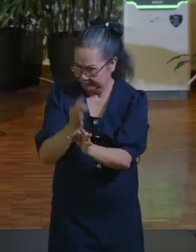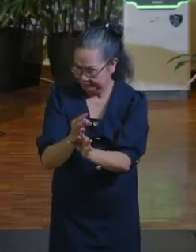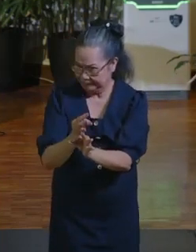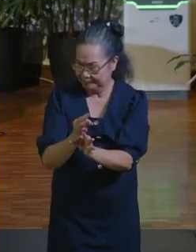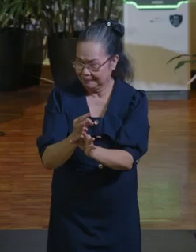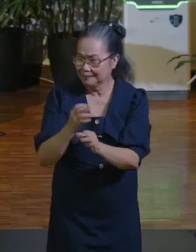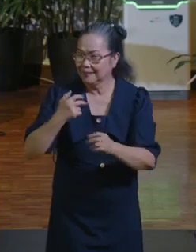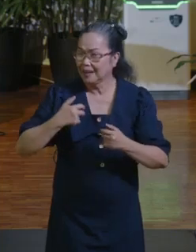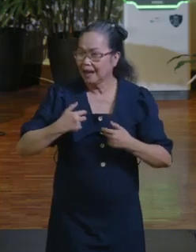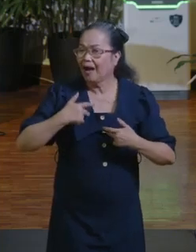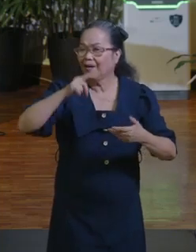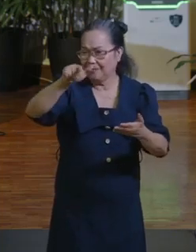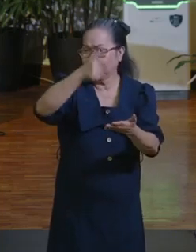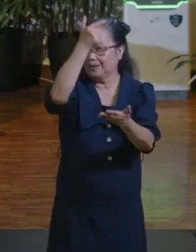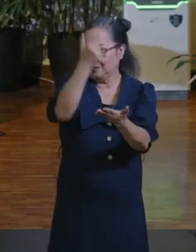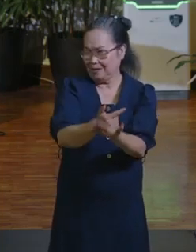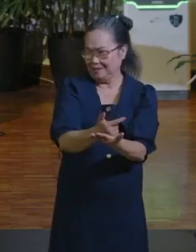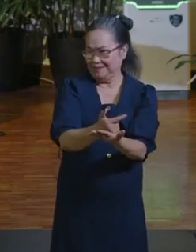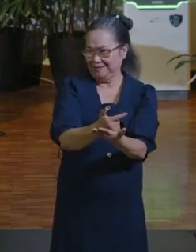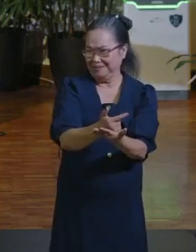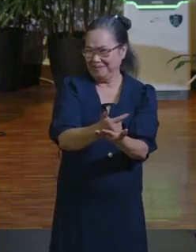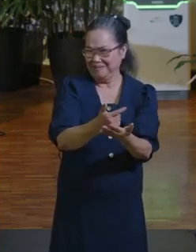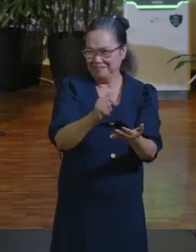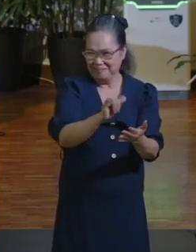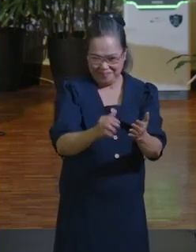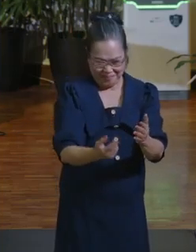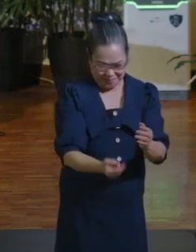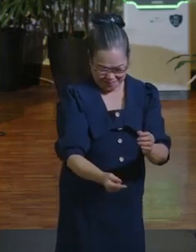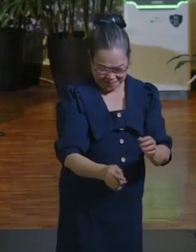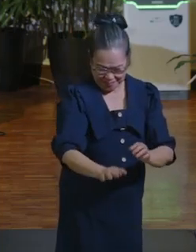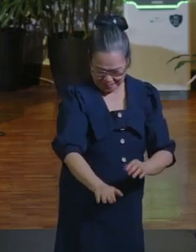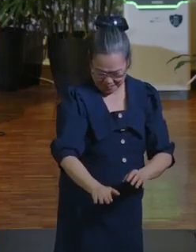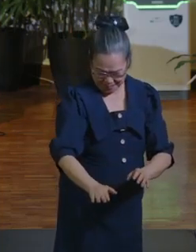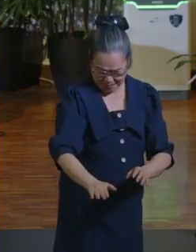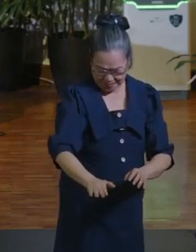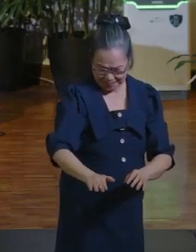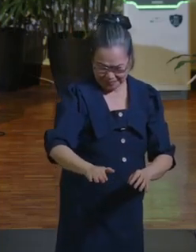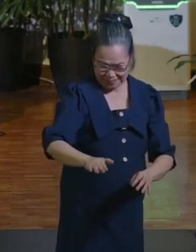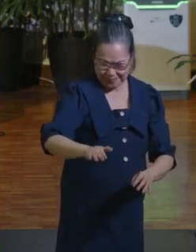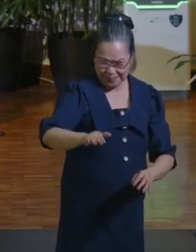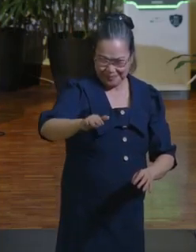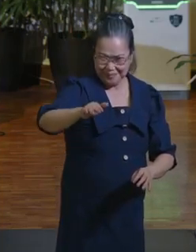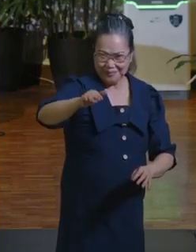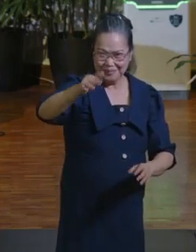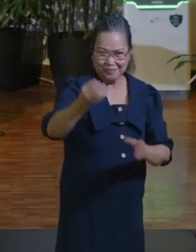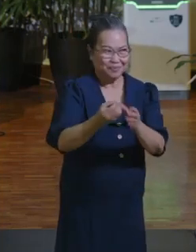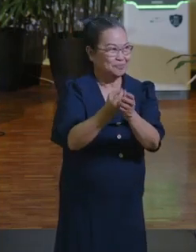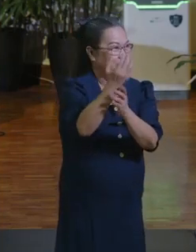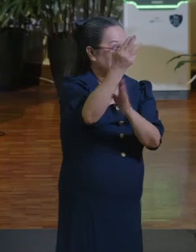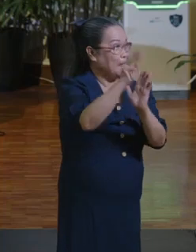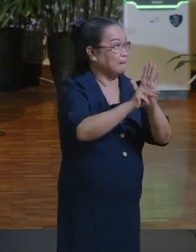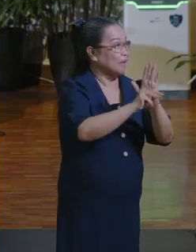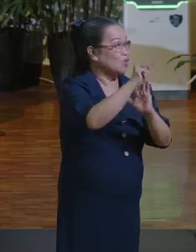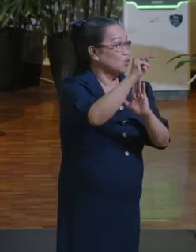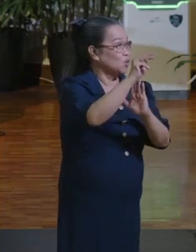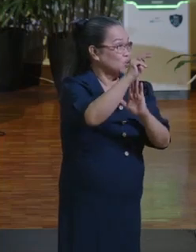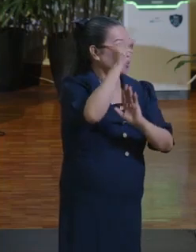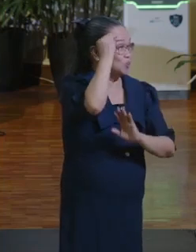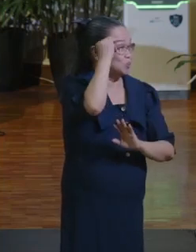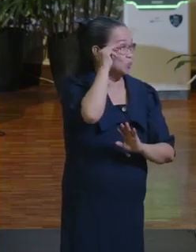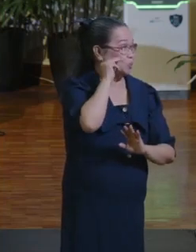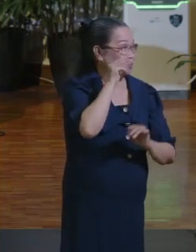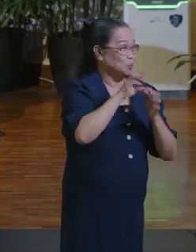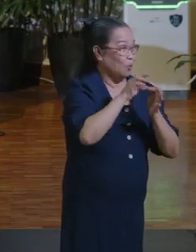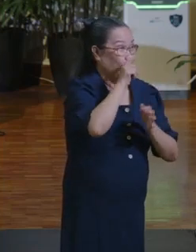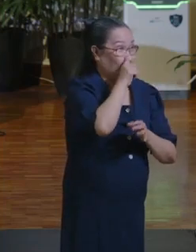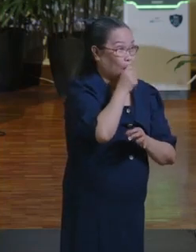parang graduation doon sa bata, no? So magmula doon sa batas na